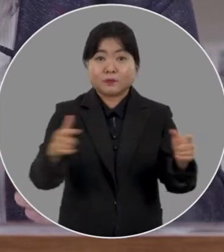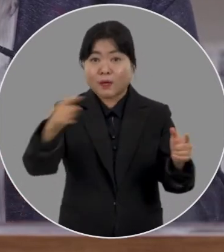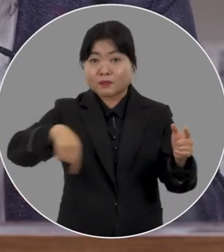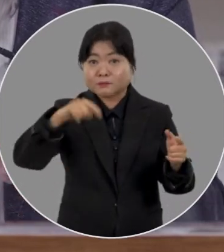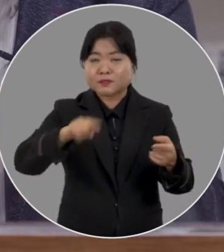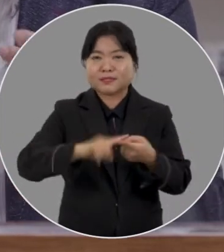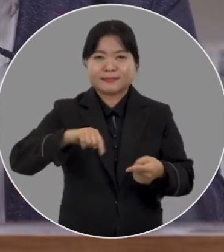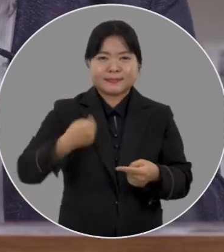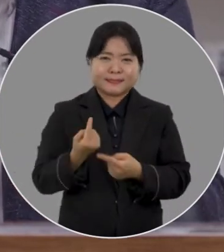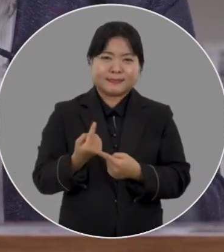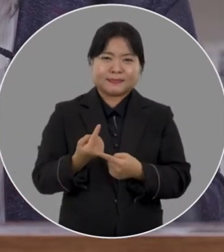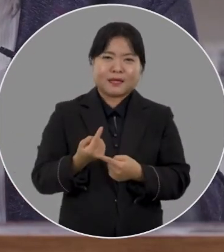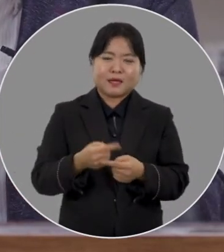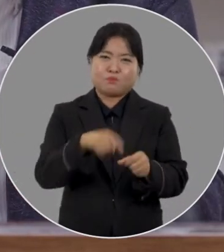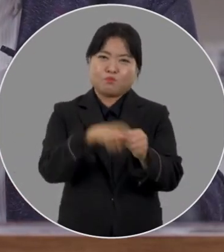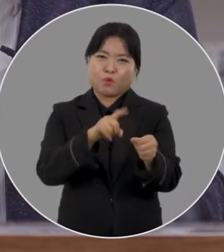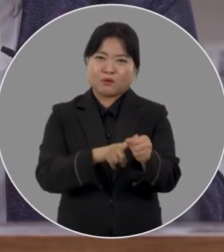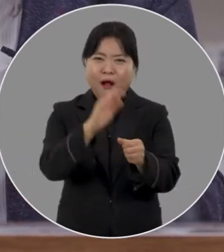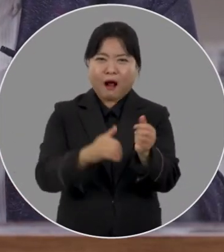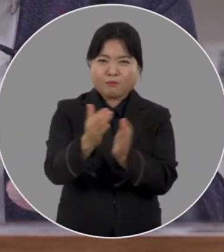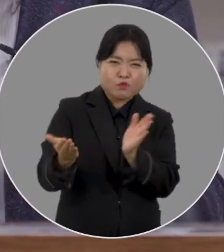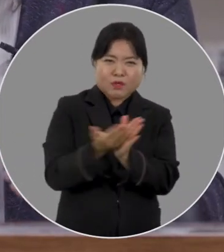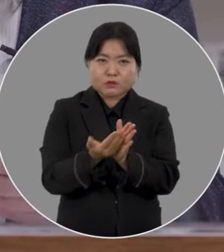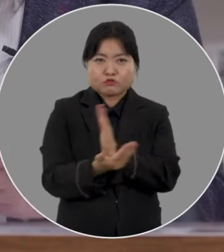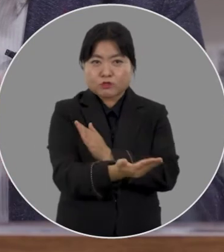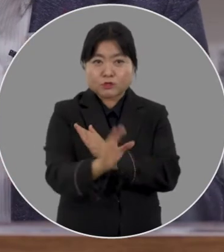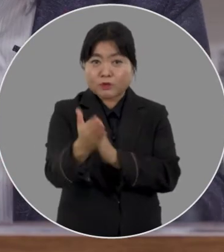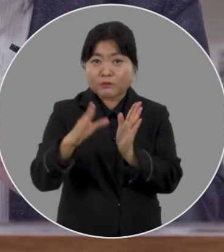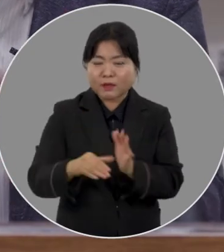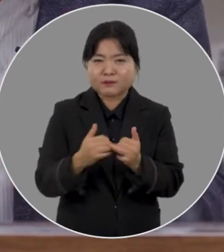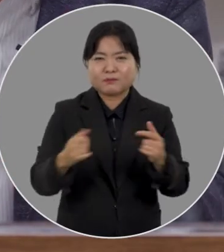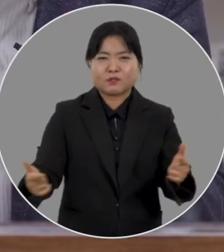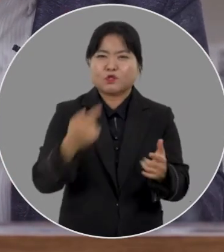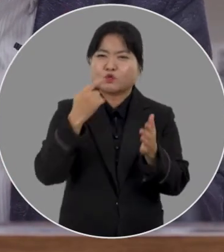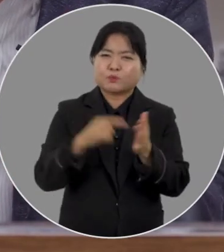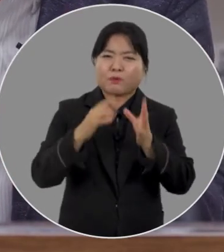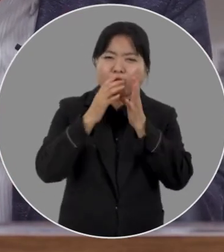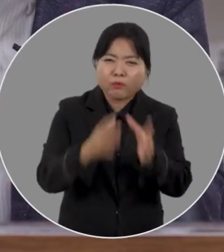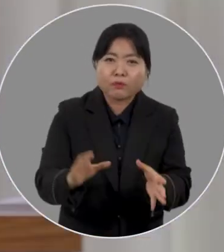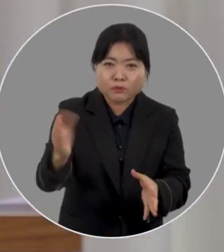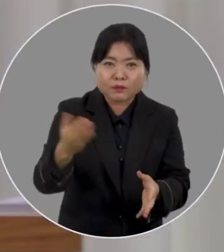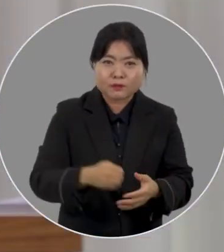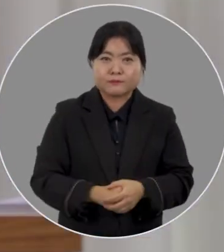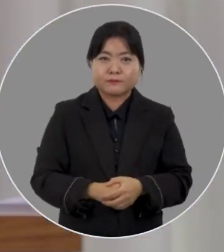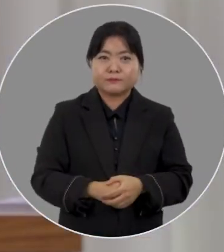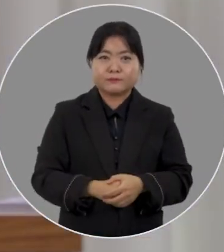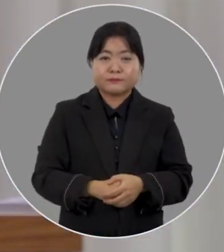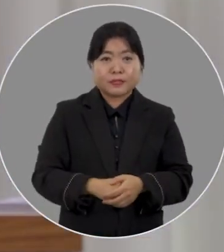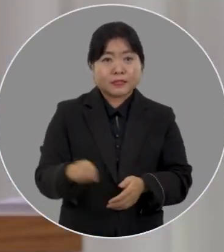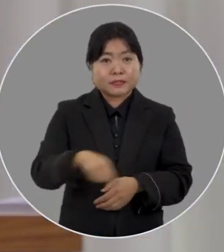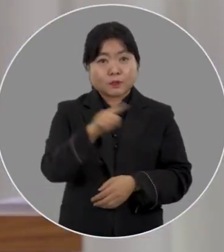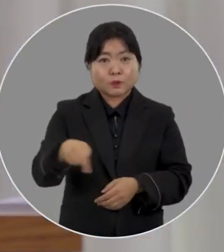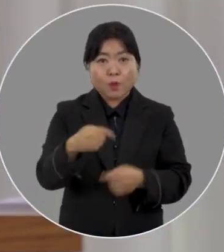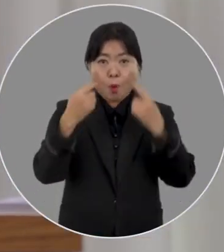하여금 그것이 자신들의 명분을 합리화시켜주는 것이 될 때 사람들은 굉장히 쉽게 거기에 빠져든다라는 거죠. 이것도 확증